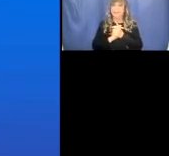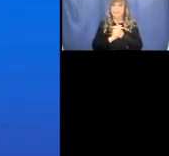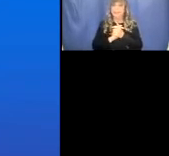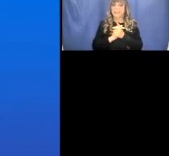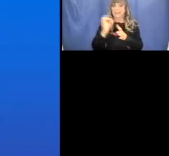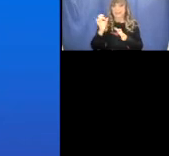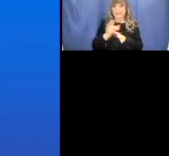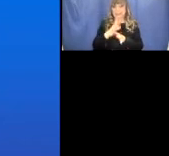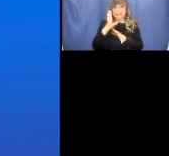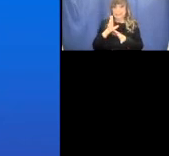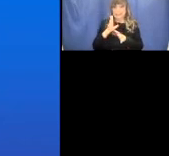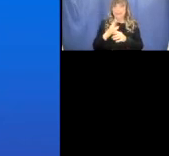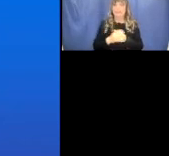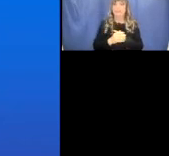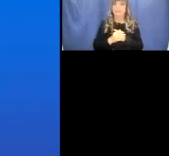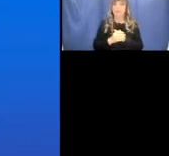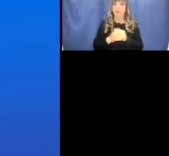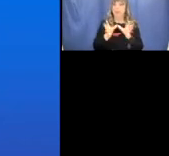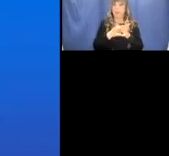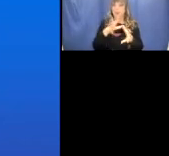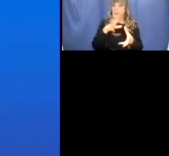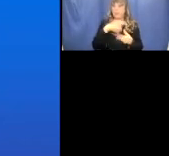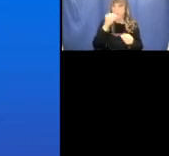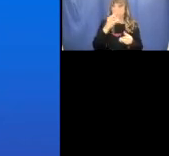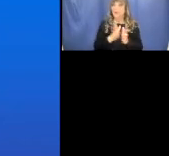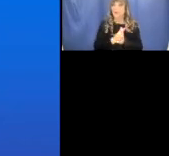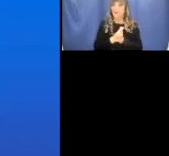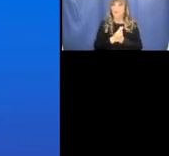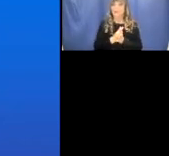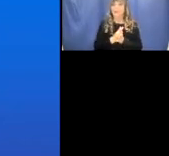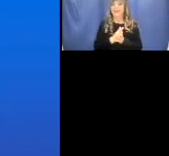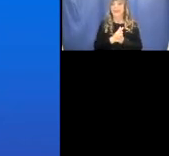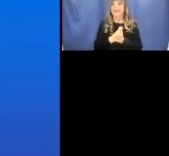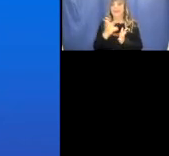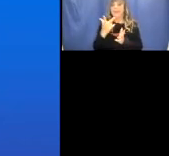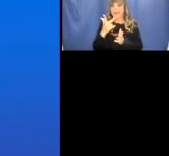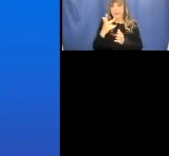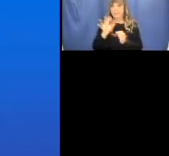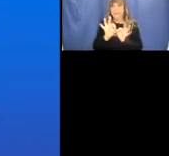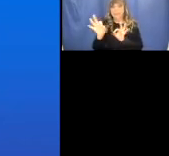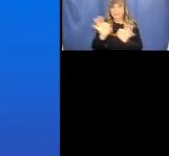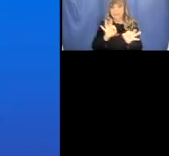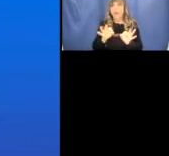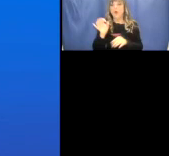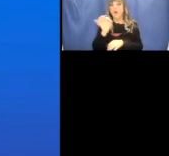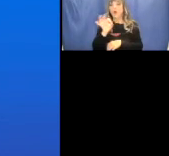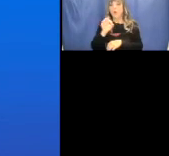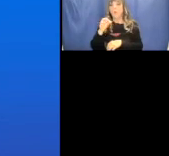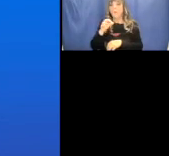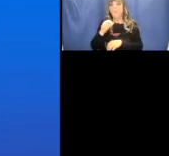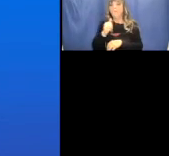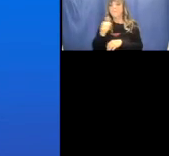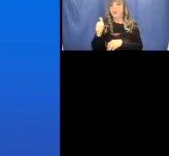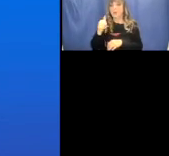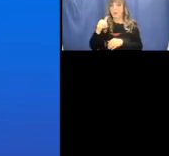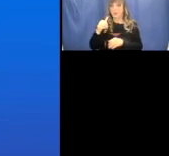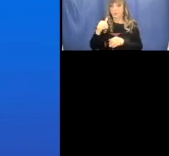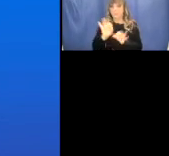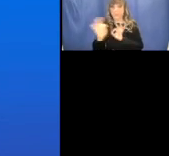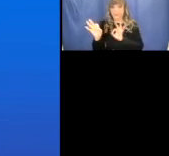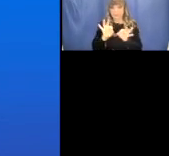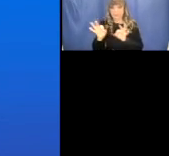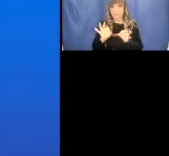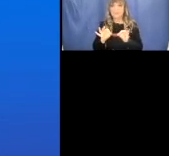gruppo tree metrico quello di metri quello mono metrico che si distinguono sulla base del fatto che